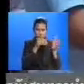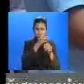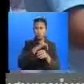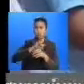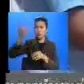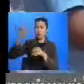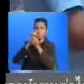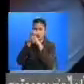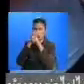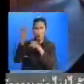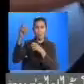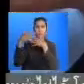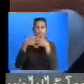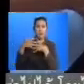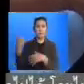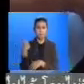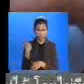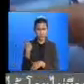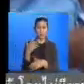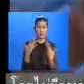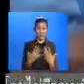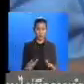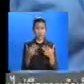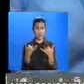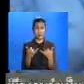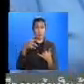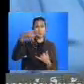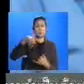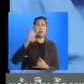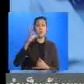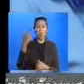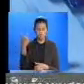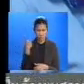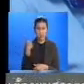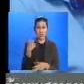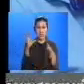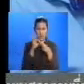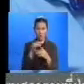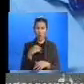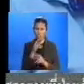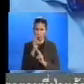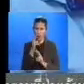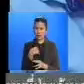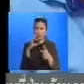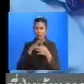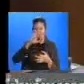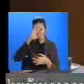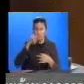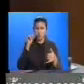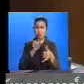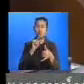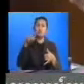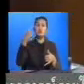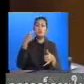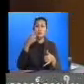ครั้งล่าสุดที่จังหวัดพิษณุโลกก็พบผู้ป่วยต้องสงสัยเข้าขายเฝ้าระวังโรคไข้หวัดใหญ่รายแรกแล้วเป็นหญิง 1ราย